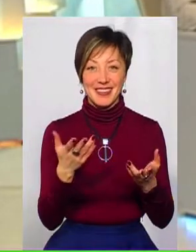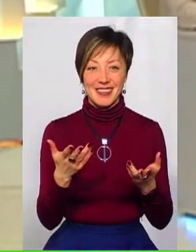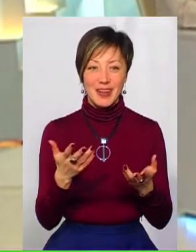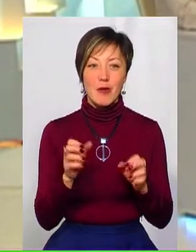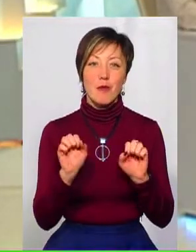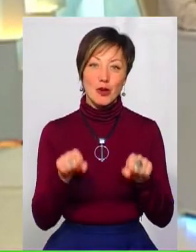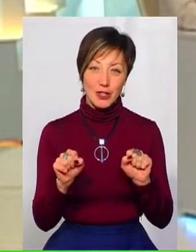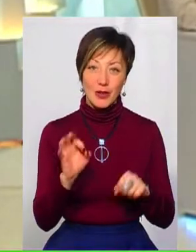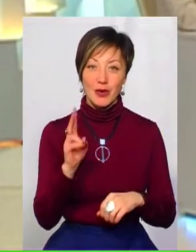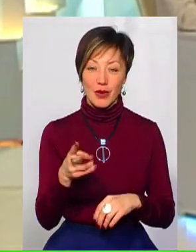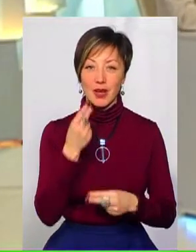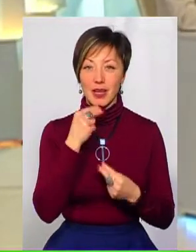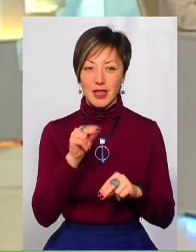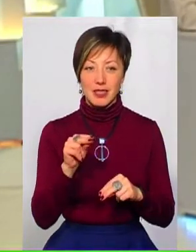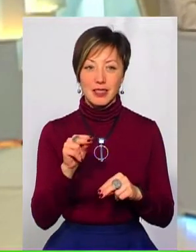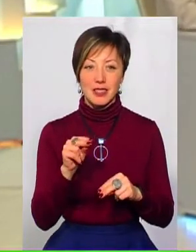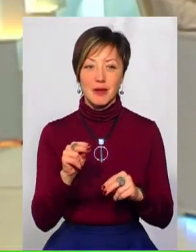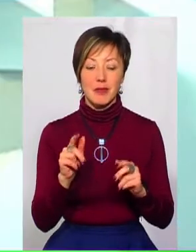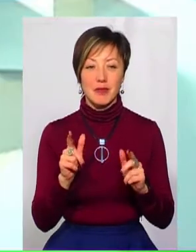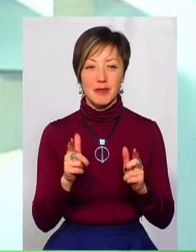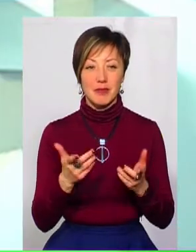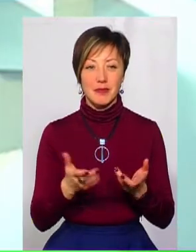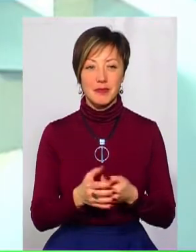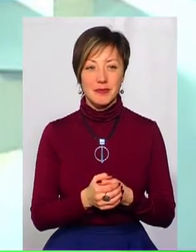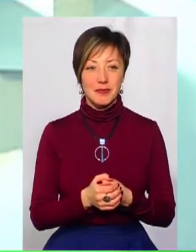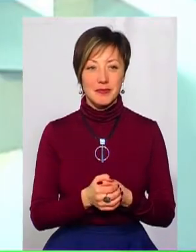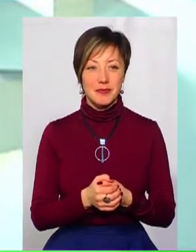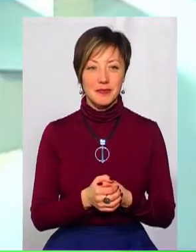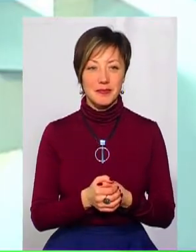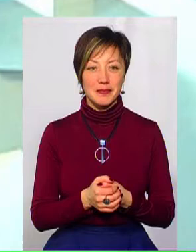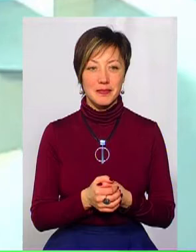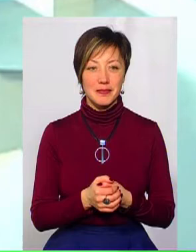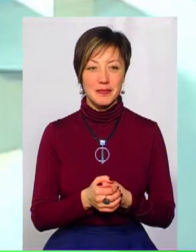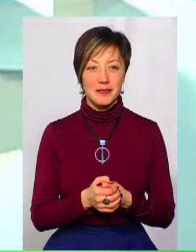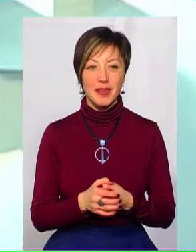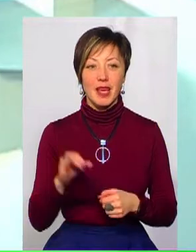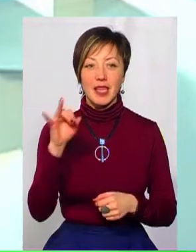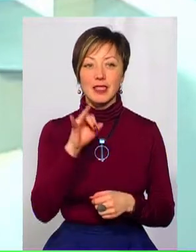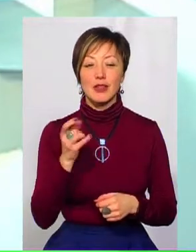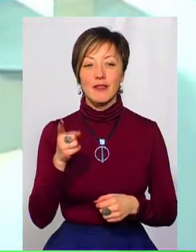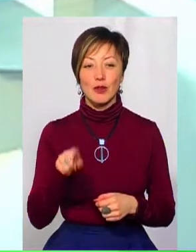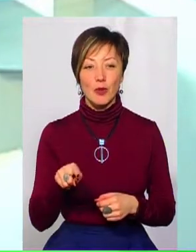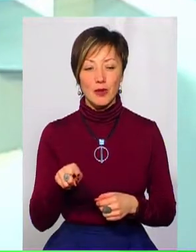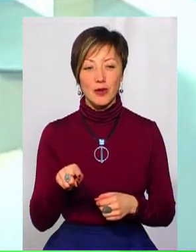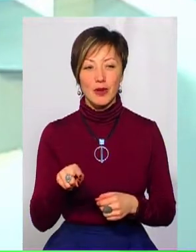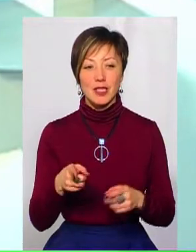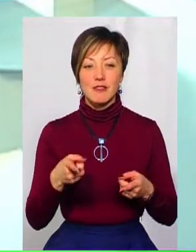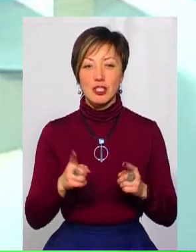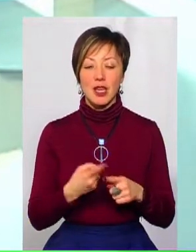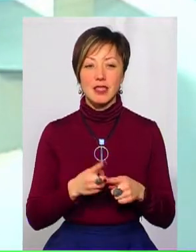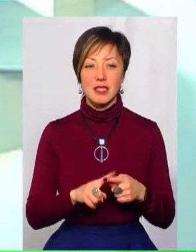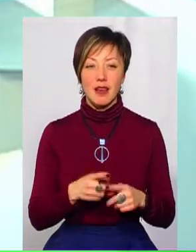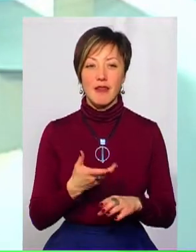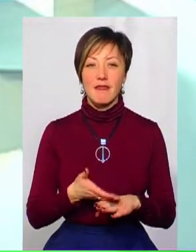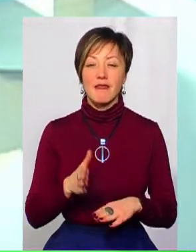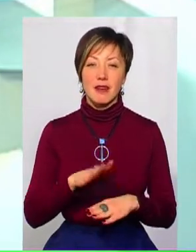можливо, окей, можливо, був би кращий приклад, я би погодилась, але тут історія в тому, що, звичайно, це важкіше